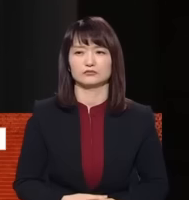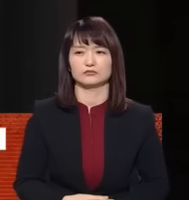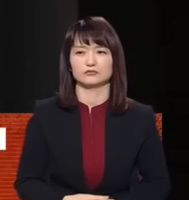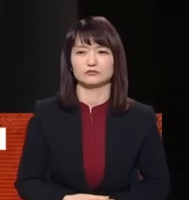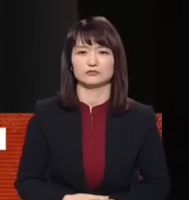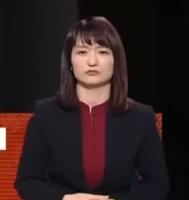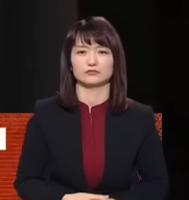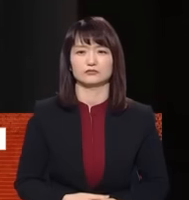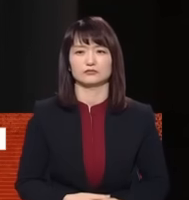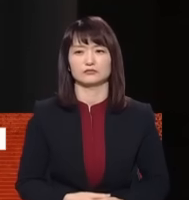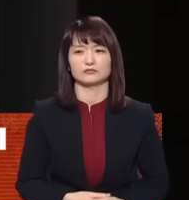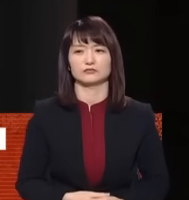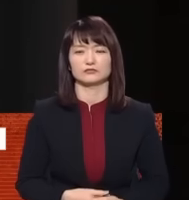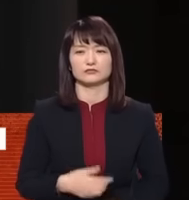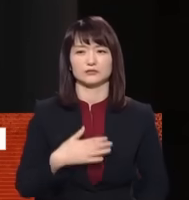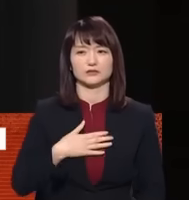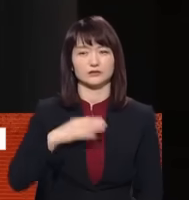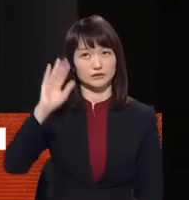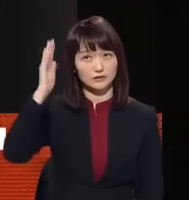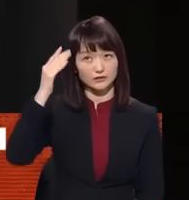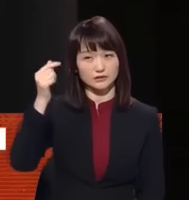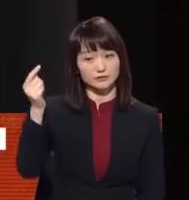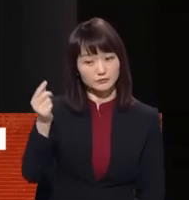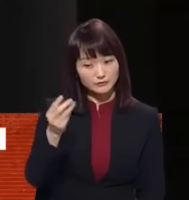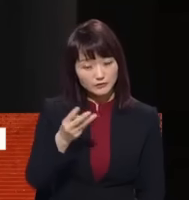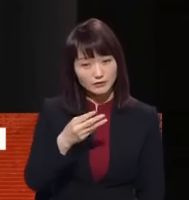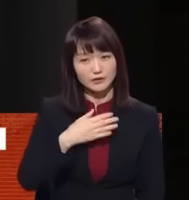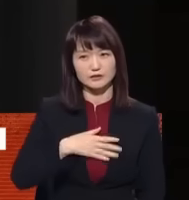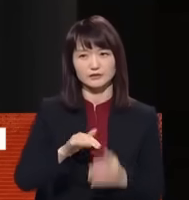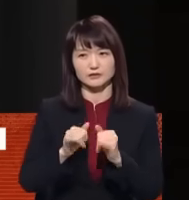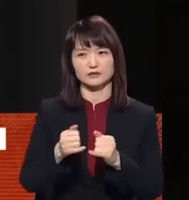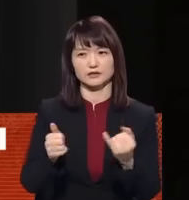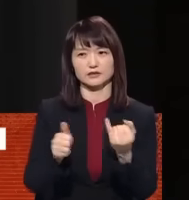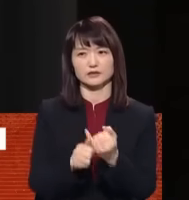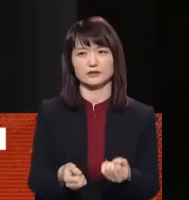저도 최근에 몇 번 이렇게 지인들 결혼식장을 좀 다녀봤는데,